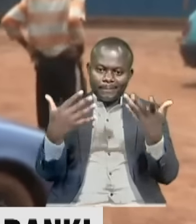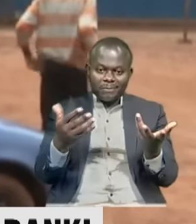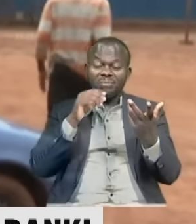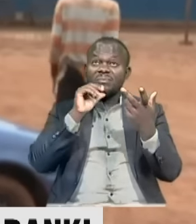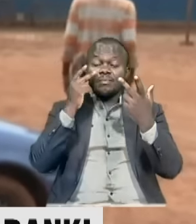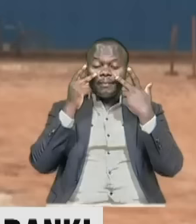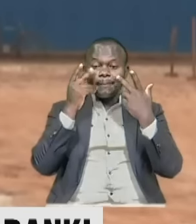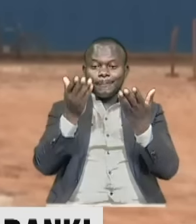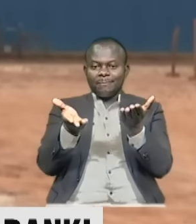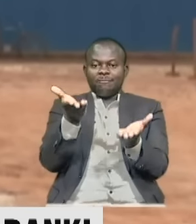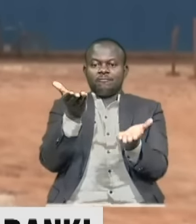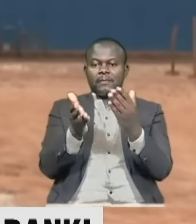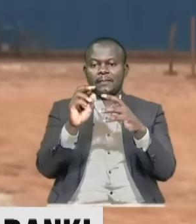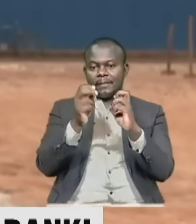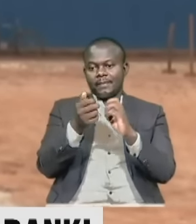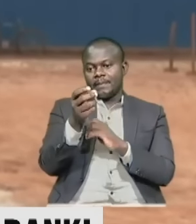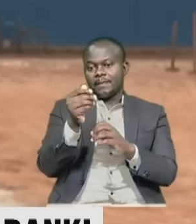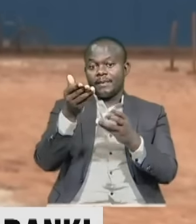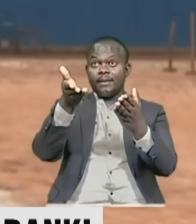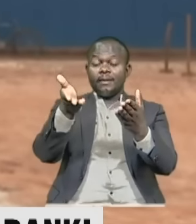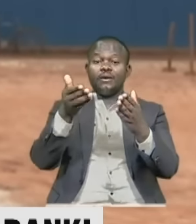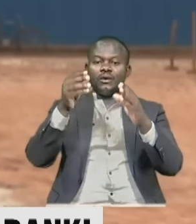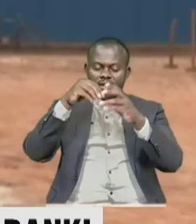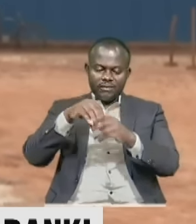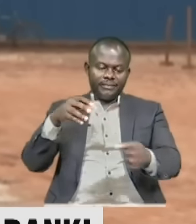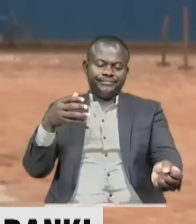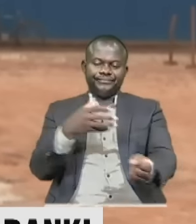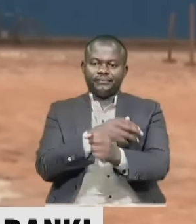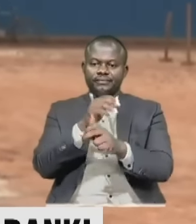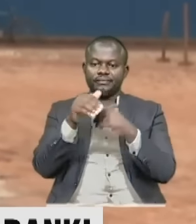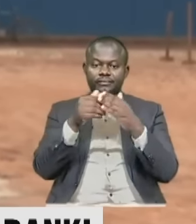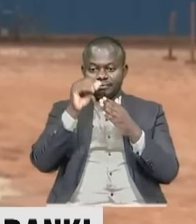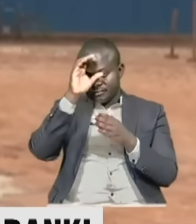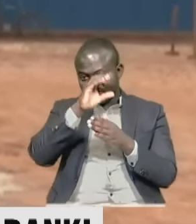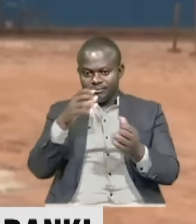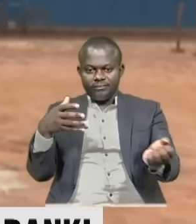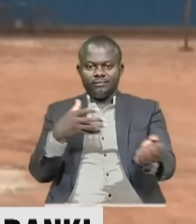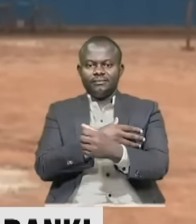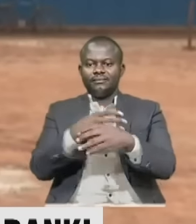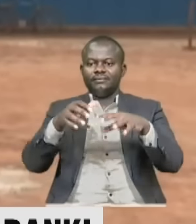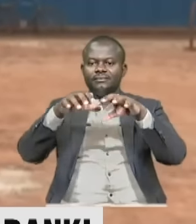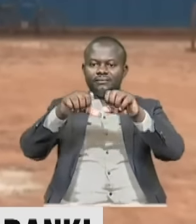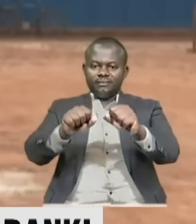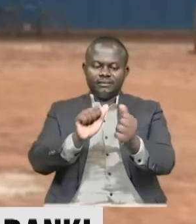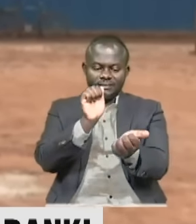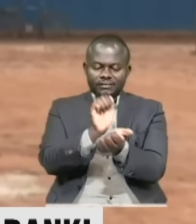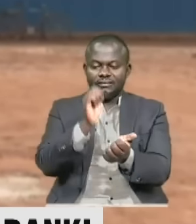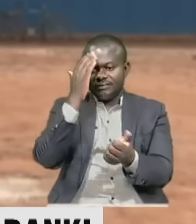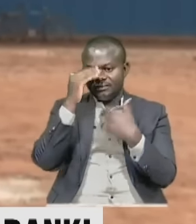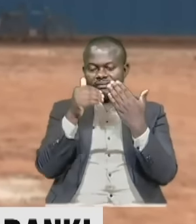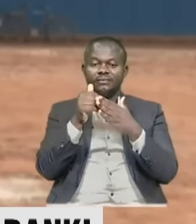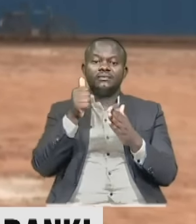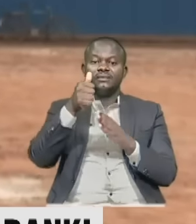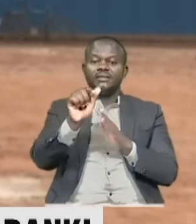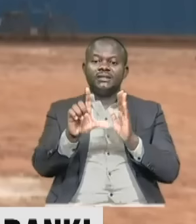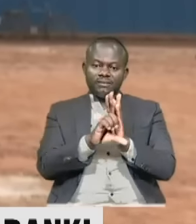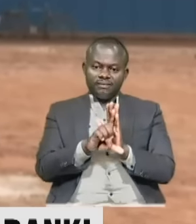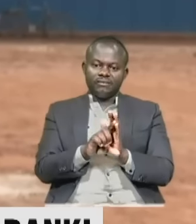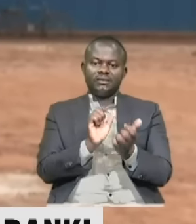kuri balance kwahari. Nugushira mu imbaraga aba bantu bakabashakisha ingufu bakabafata bakabafunga kuko iryo tegeko